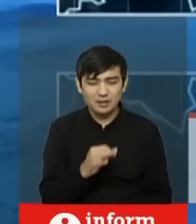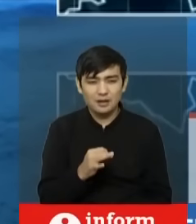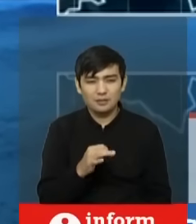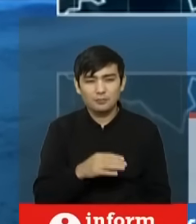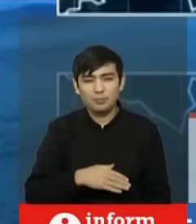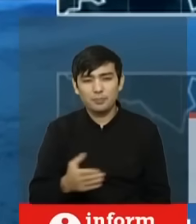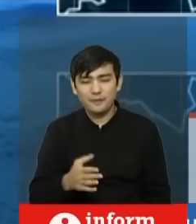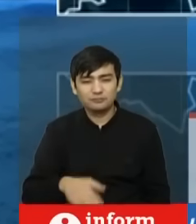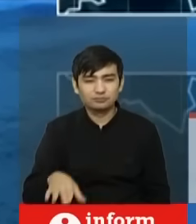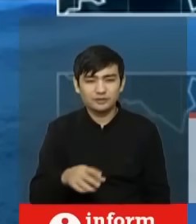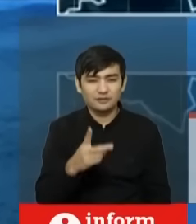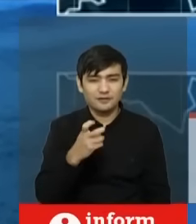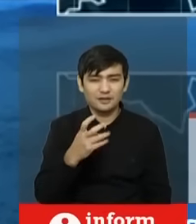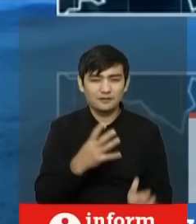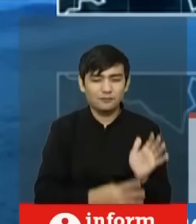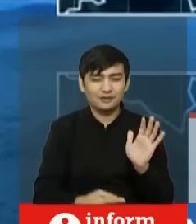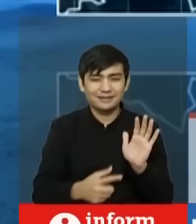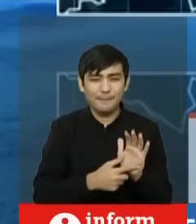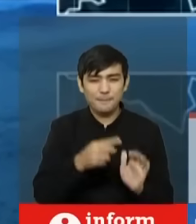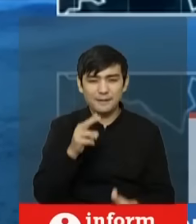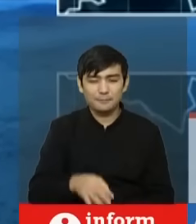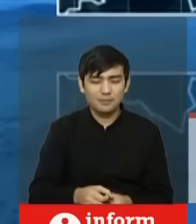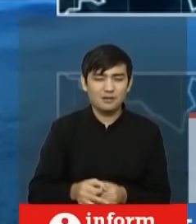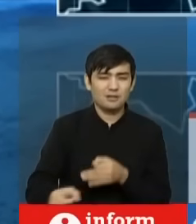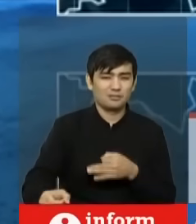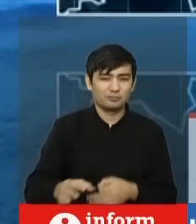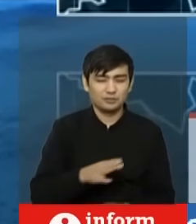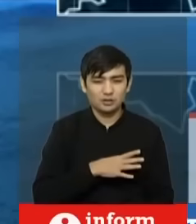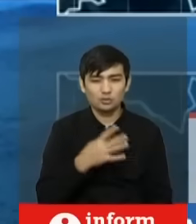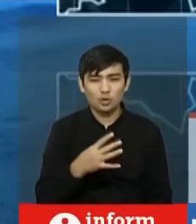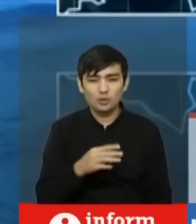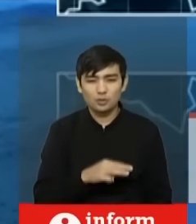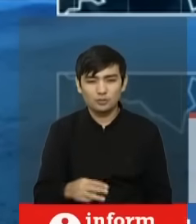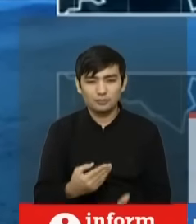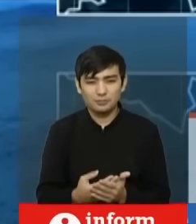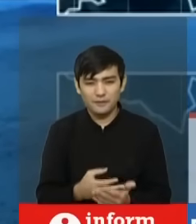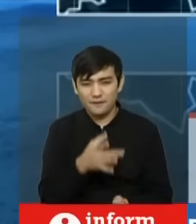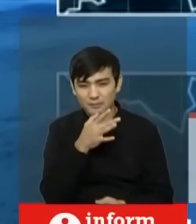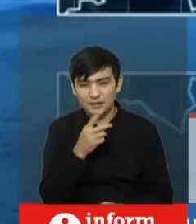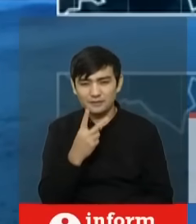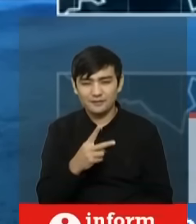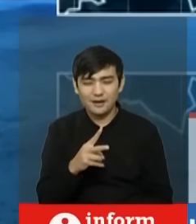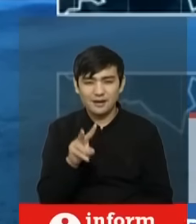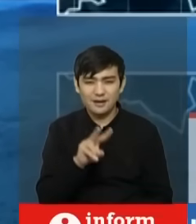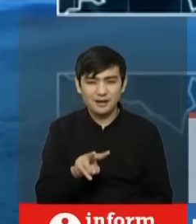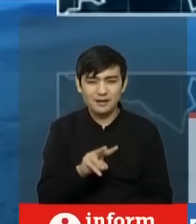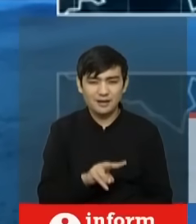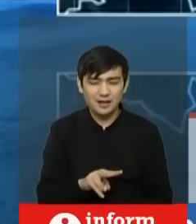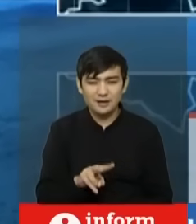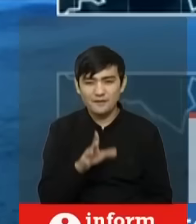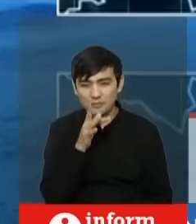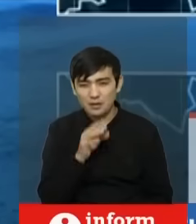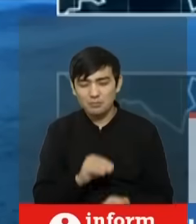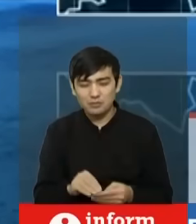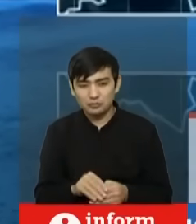қарай 297 шақырым жерде тіркеліп отыр. Араға 40 минут салып, яғни 2:1 минут кеткенде жер асты дүмпуі